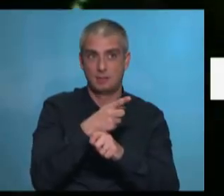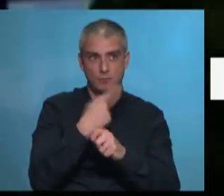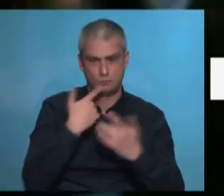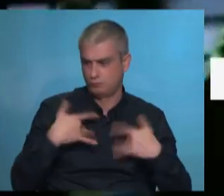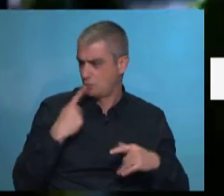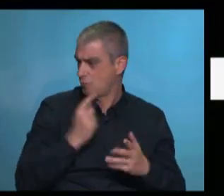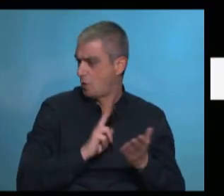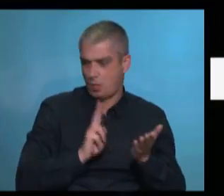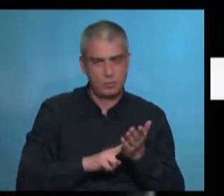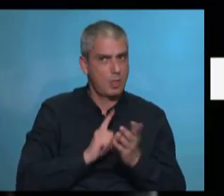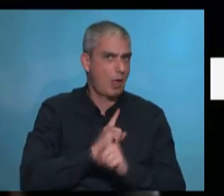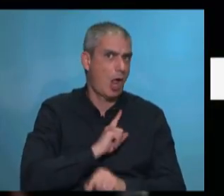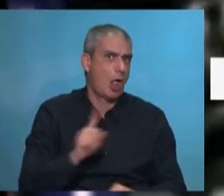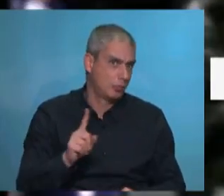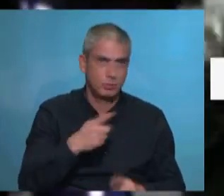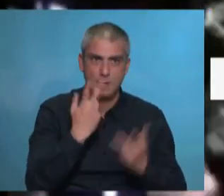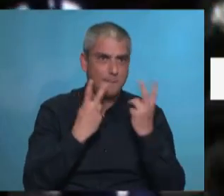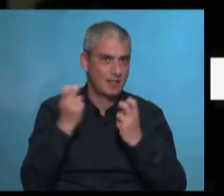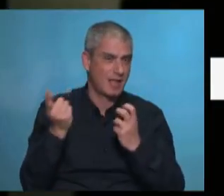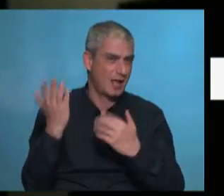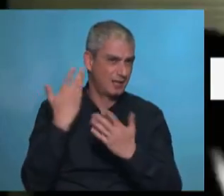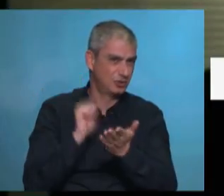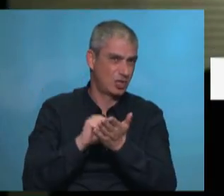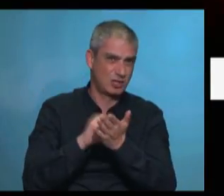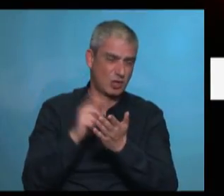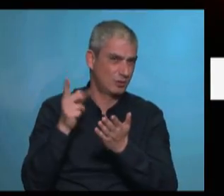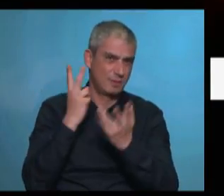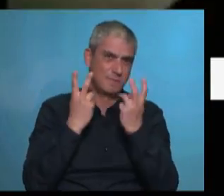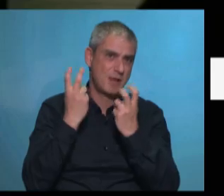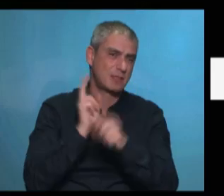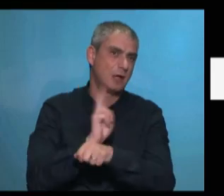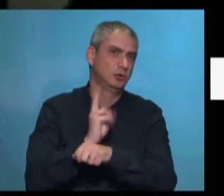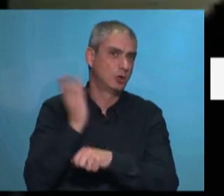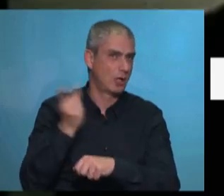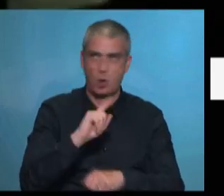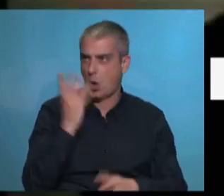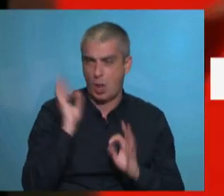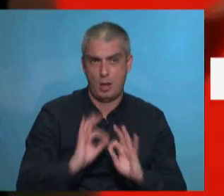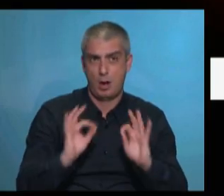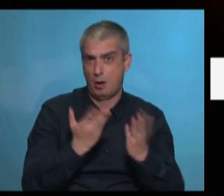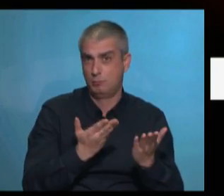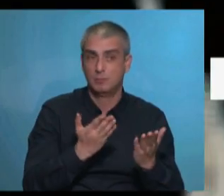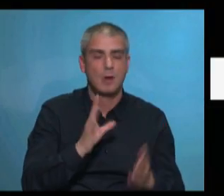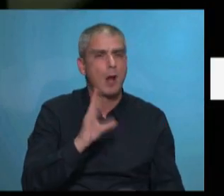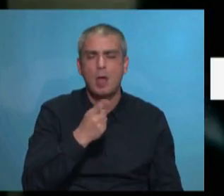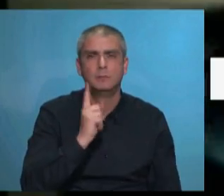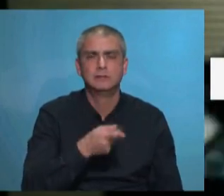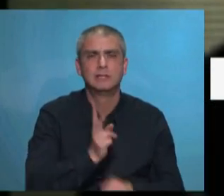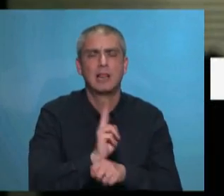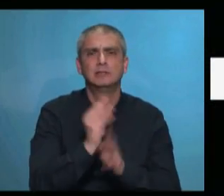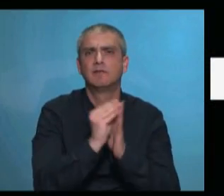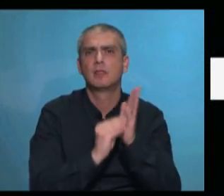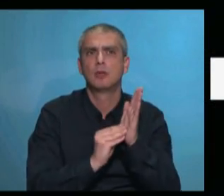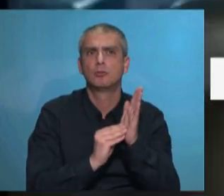ששום דבר מזה לא נכון, שהמידע שעליו נשען העיתון הוא מידע שקרי, שלא היה ולא נברא. עכשיו, למה בכלל צריך לזייף נתונים?